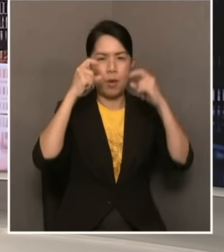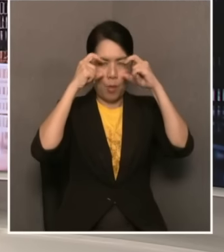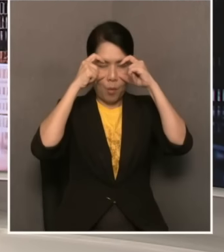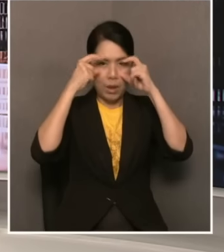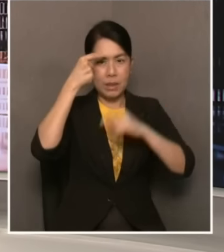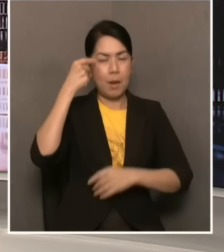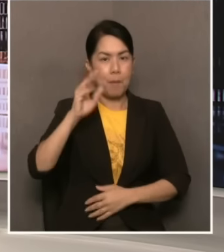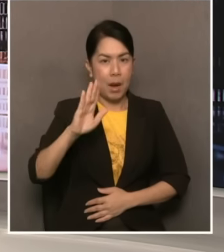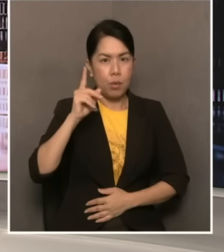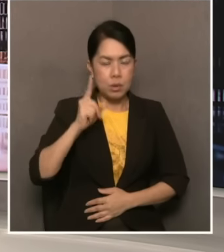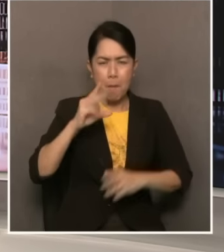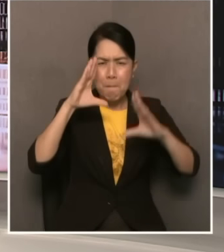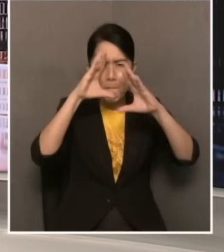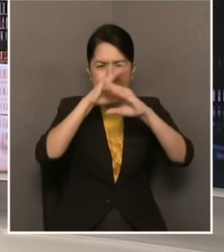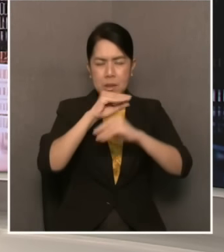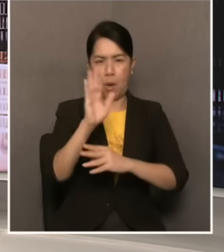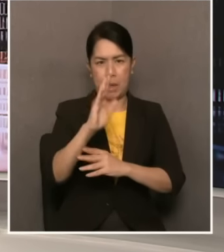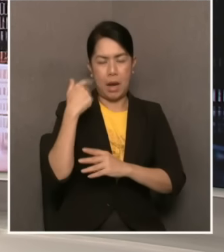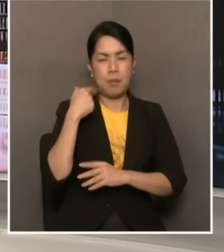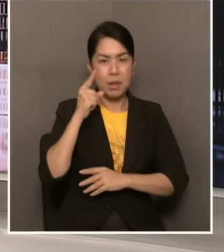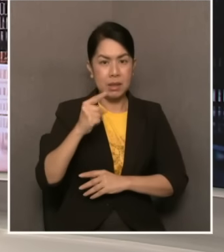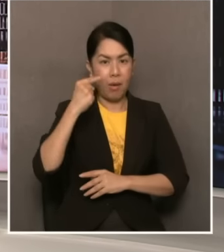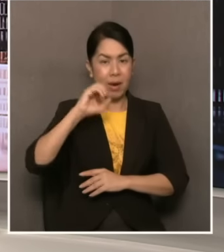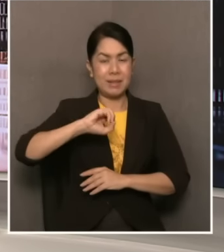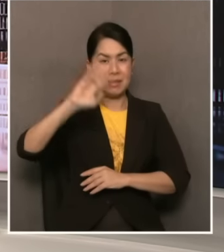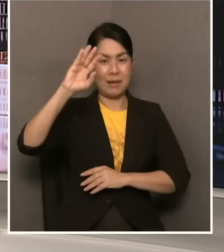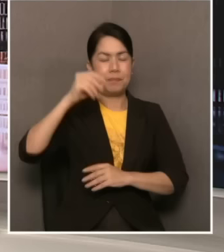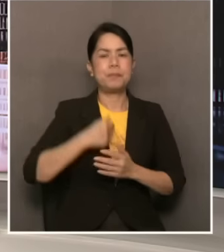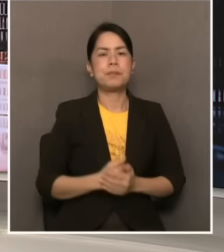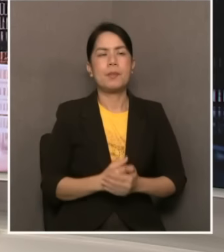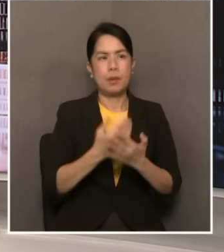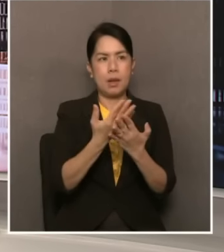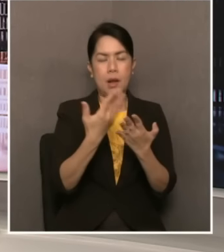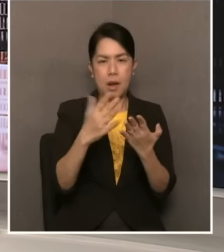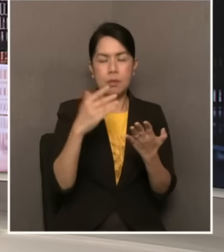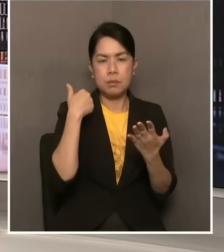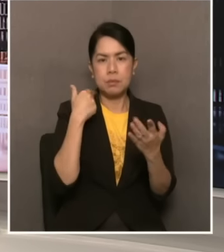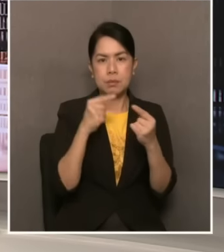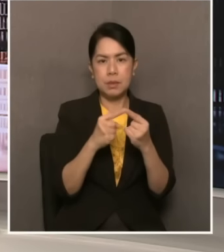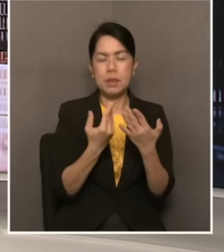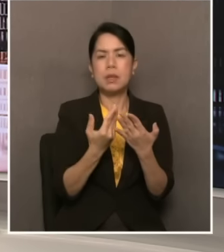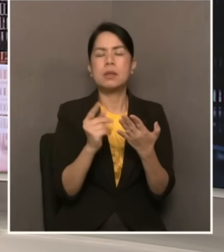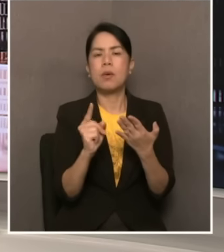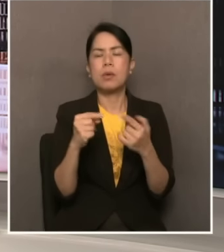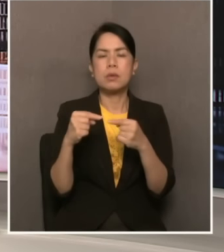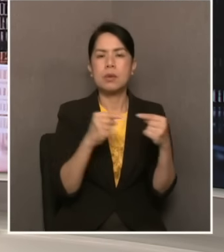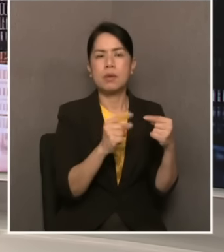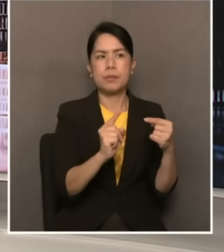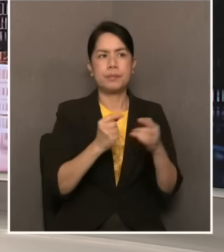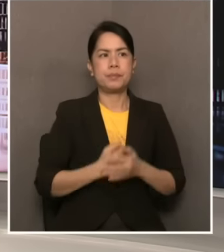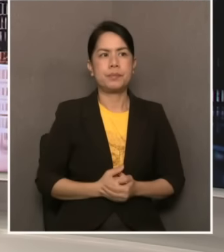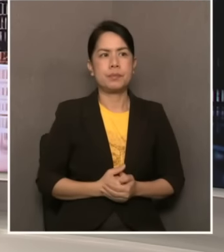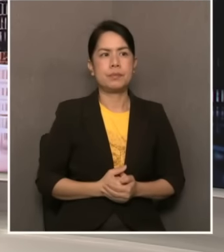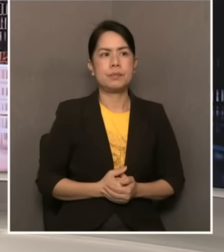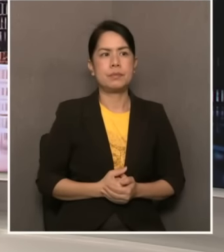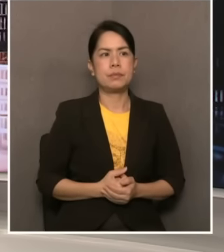ที่แสงสว่างเพียงพอด้วยค่ะถ้เกิดว่าสแกนใหน้าเสร็จเรีบร้อยแล้วนะคะผ่านไปครึ่งทางแล้ค่ะมาต่อกั